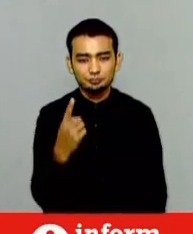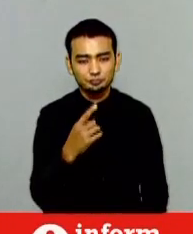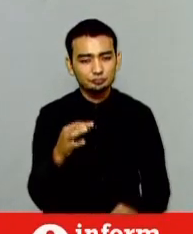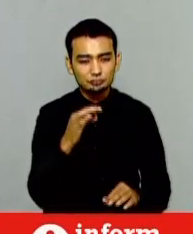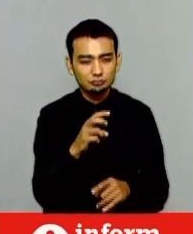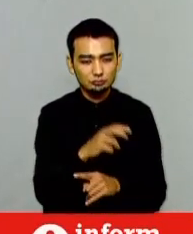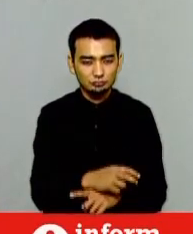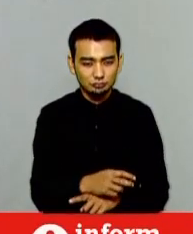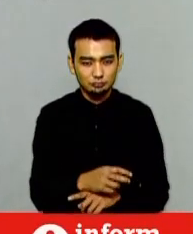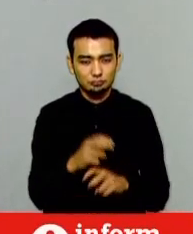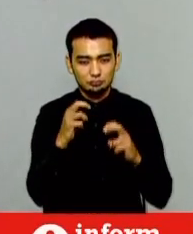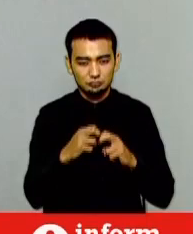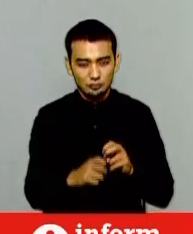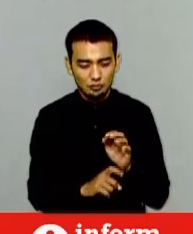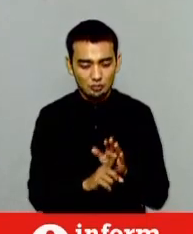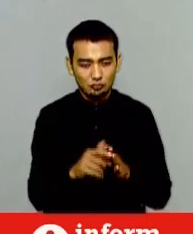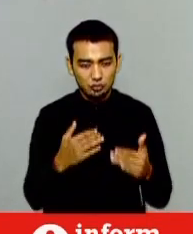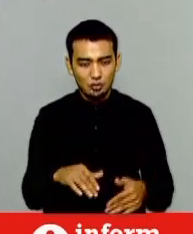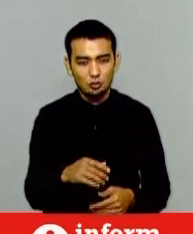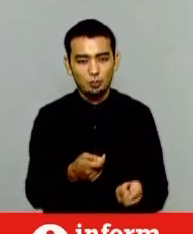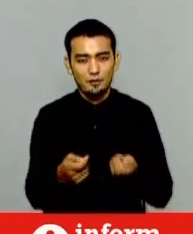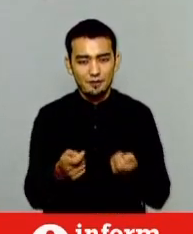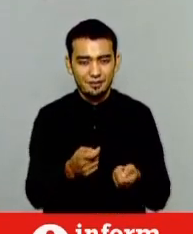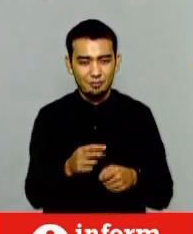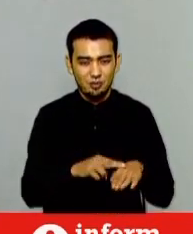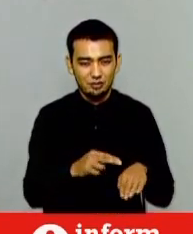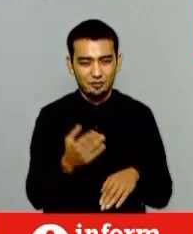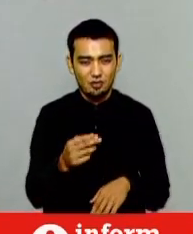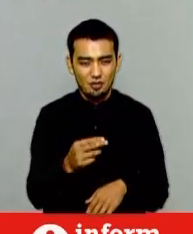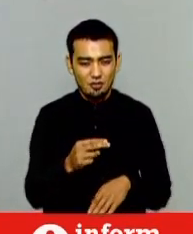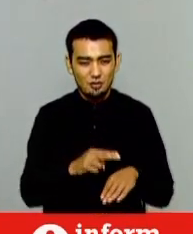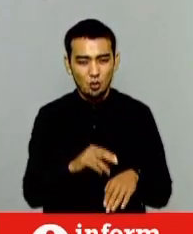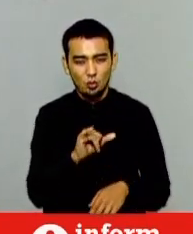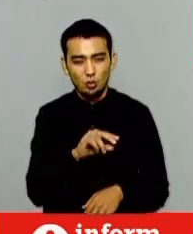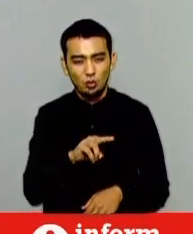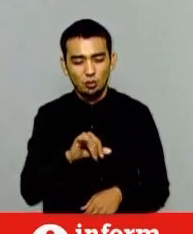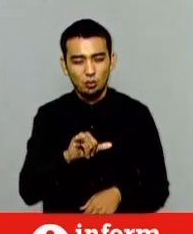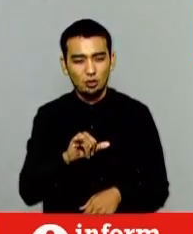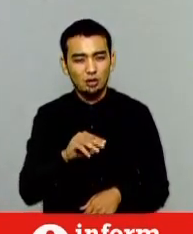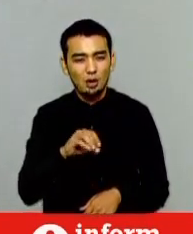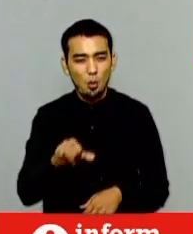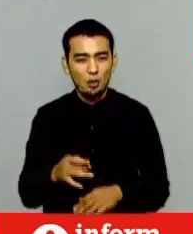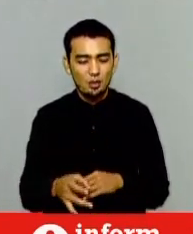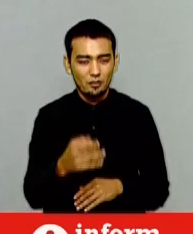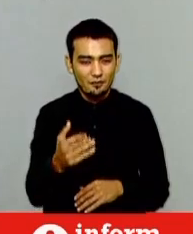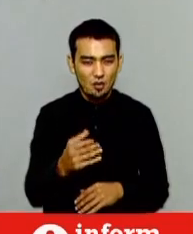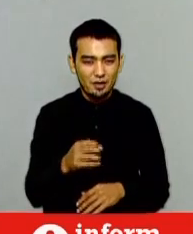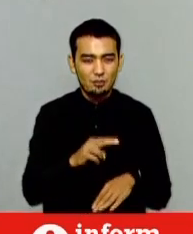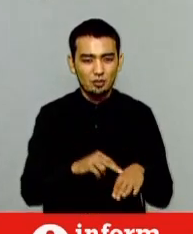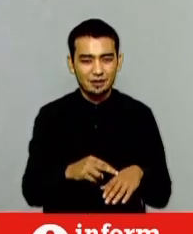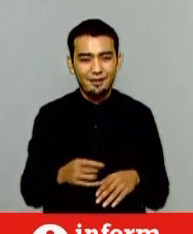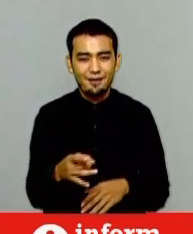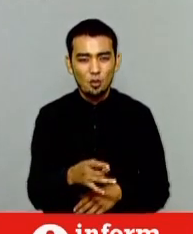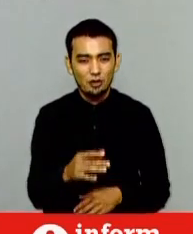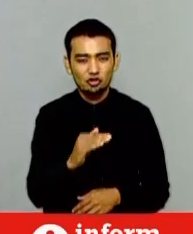оперативные мероприятия сотрудниками управления криминальной полиции лутанской области совместно криминальный полицейского